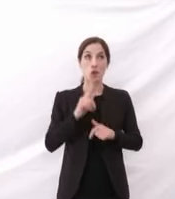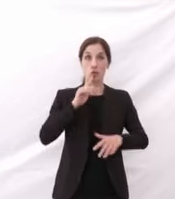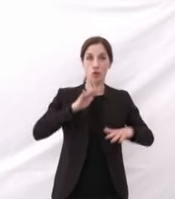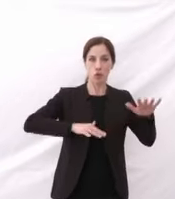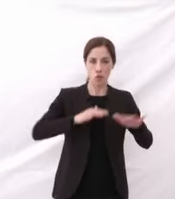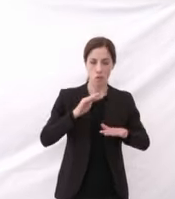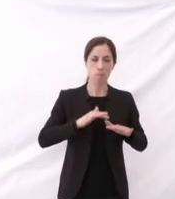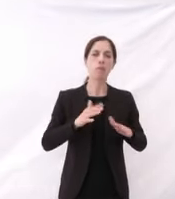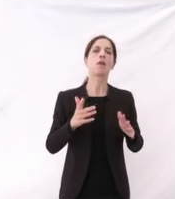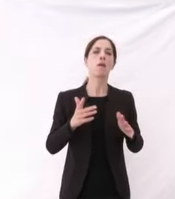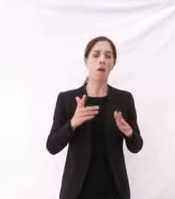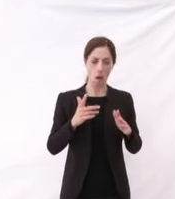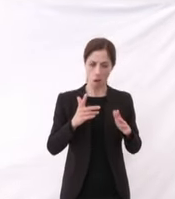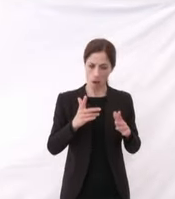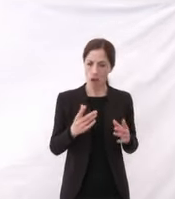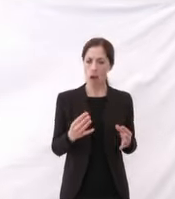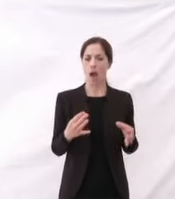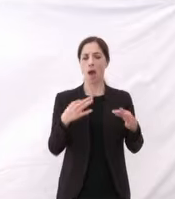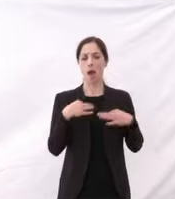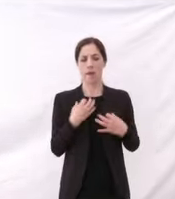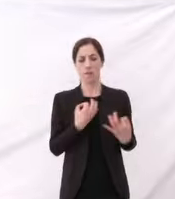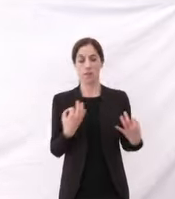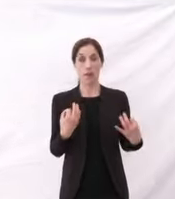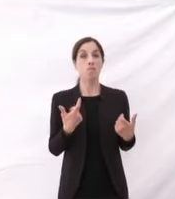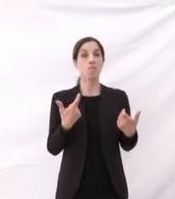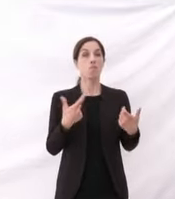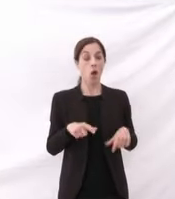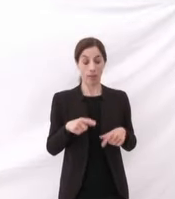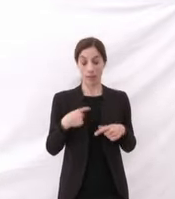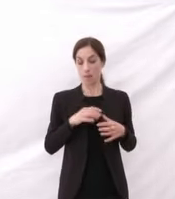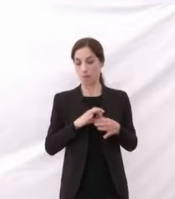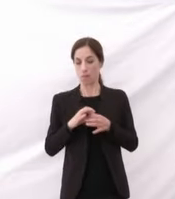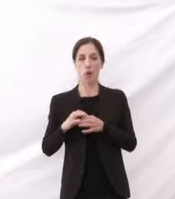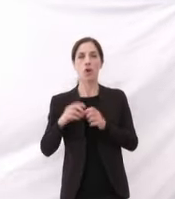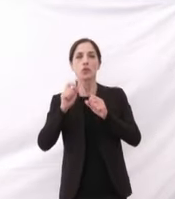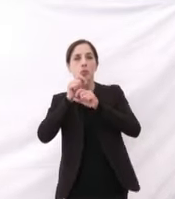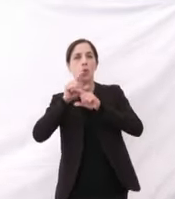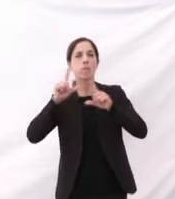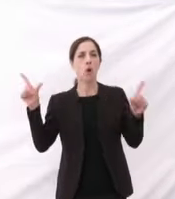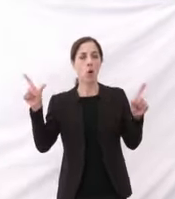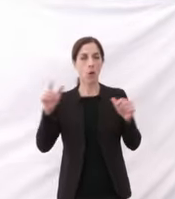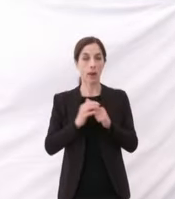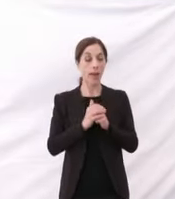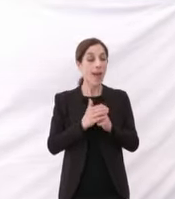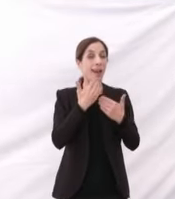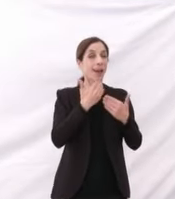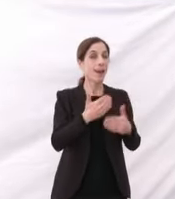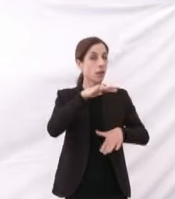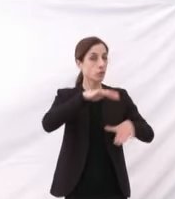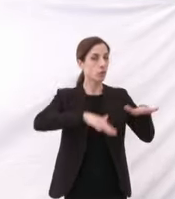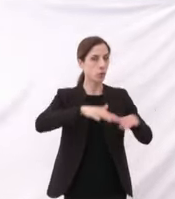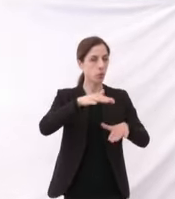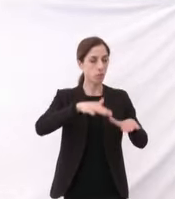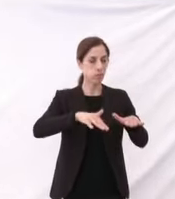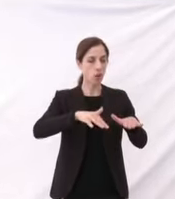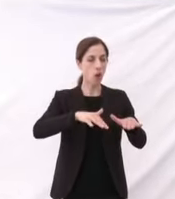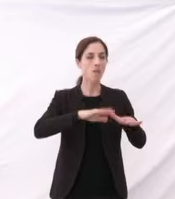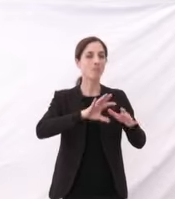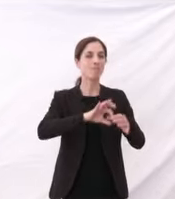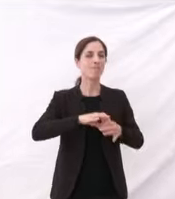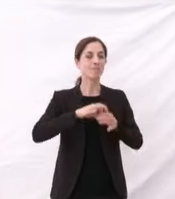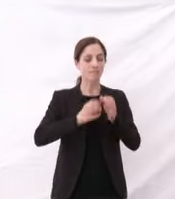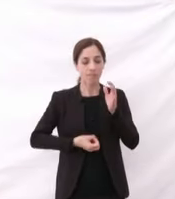dallo stupore. E dal dubbio nascono la consapevolezza,